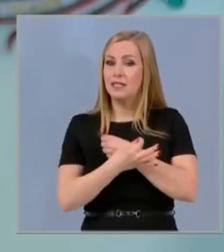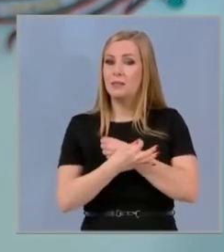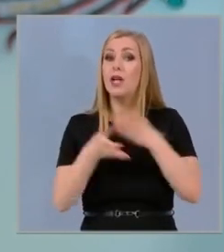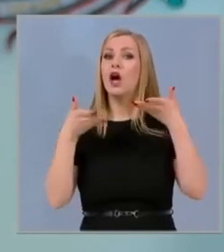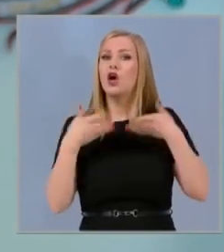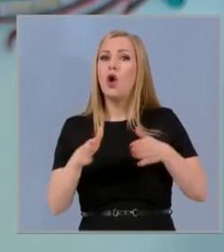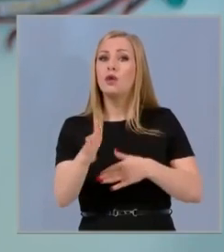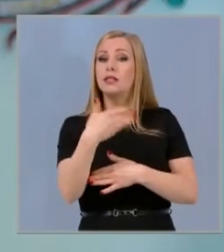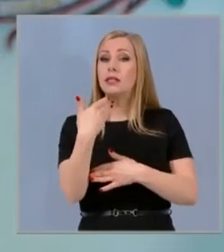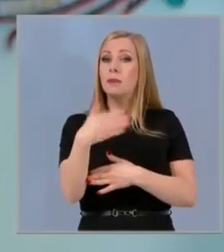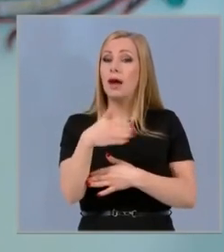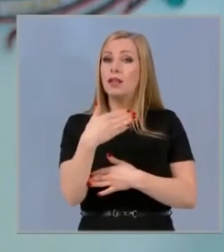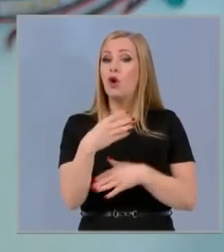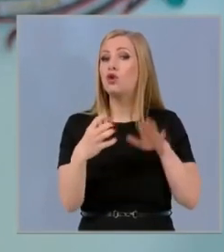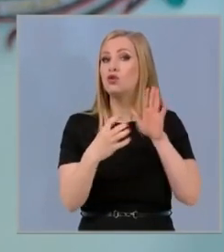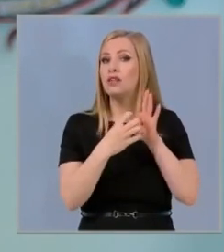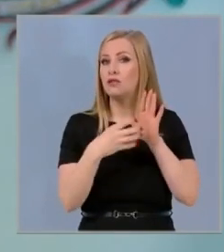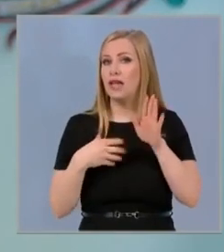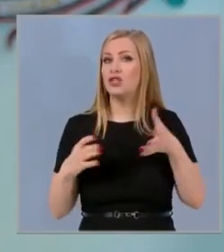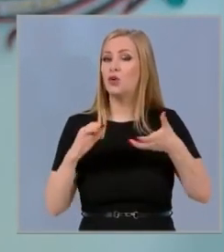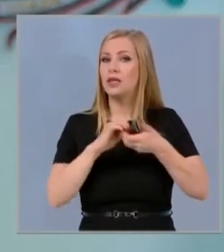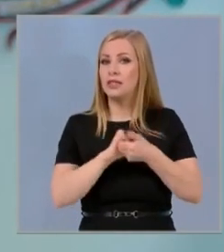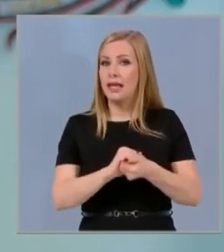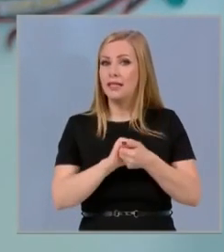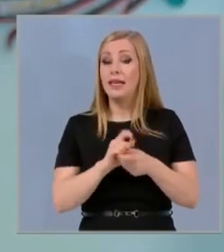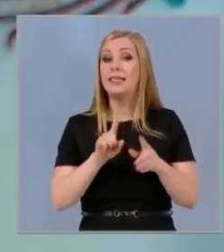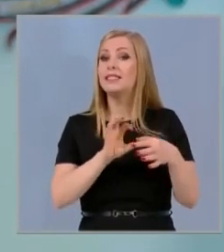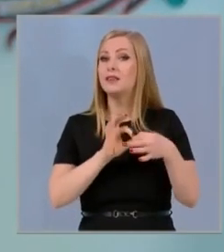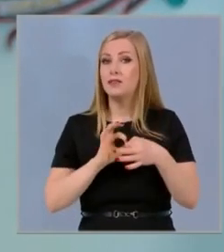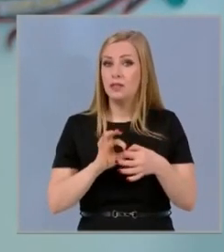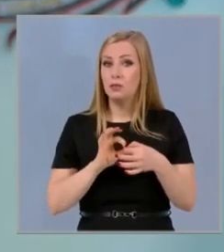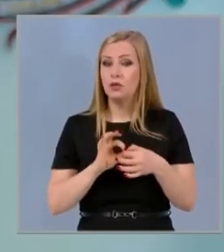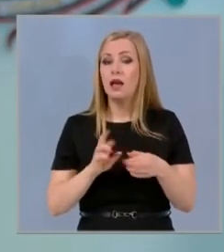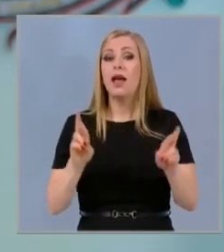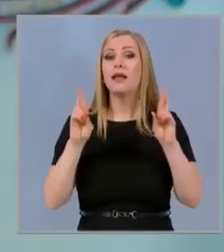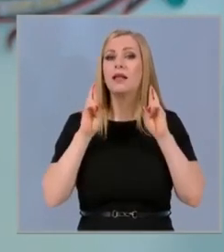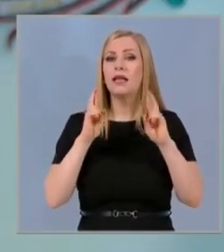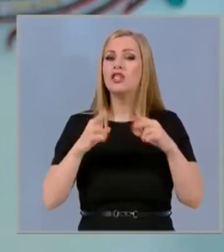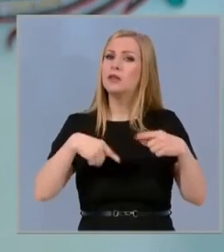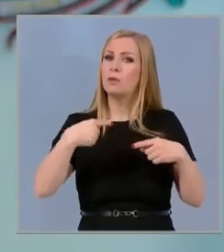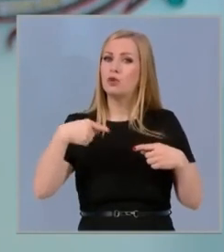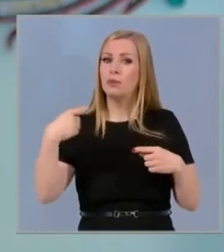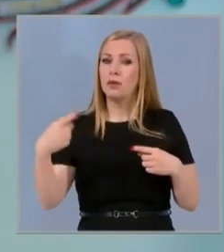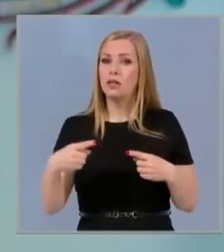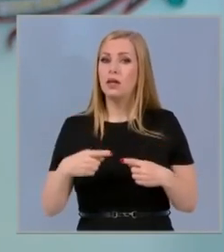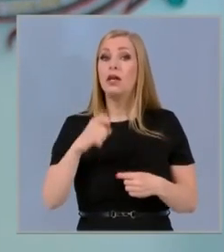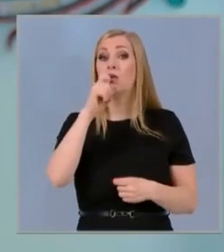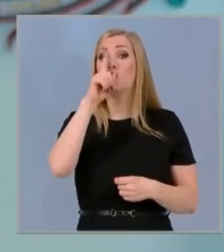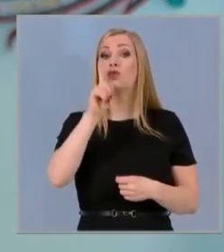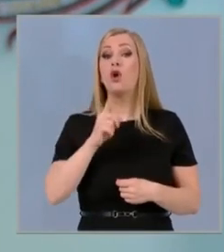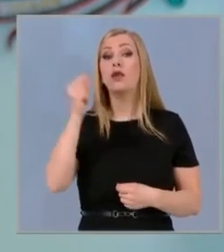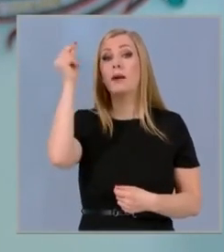родният трибагранник, символ на нашето единение и суверенитет и надеждата за просперираща и достойна